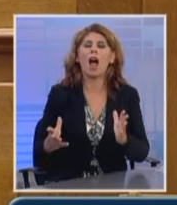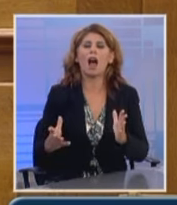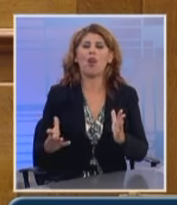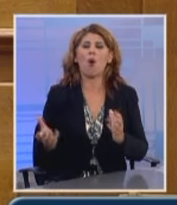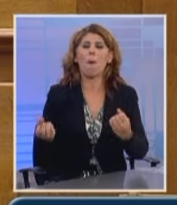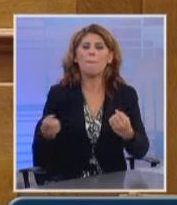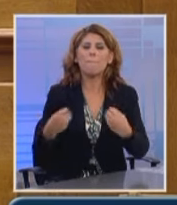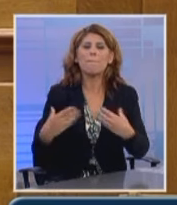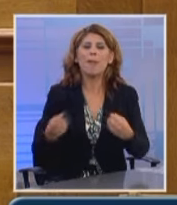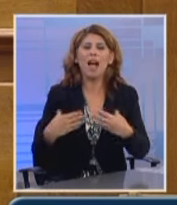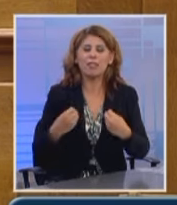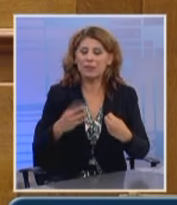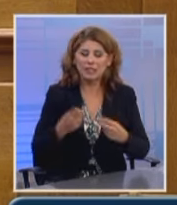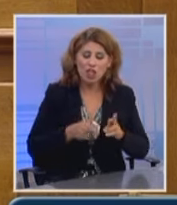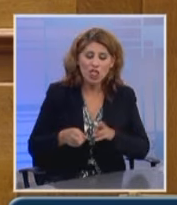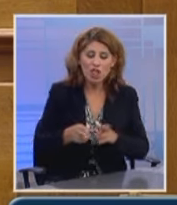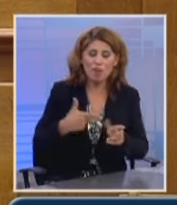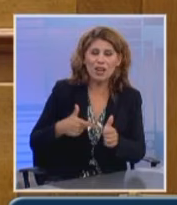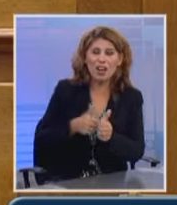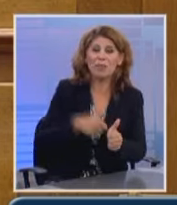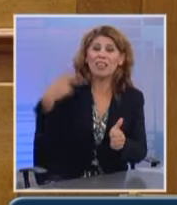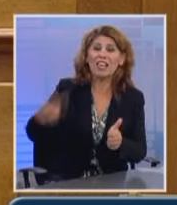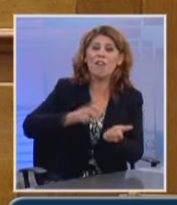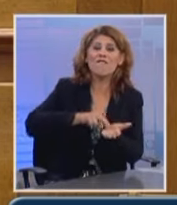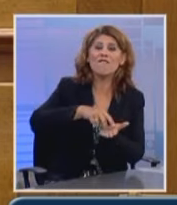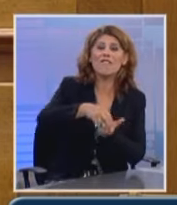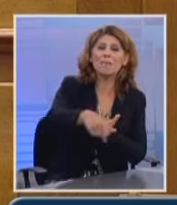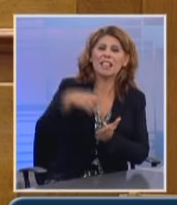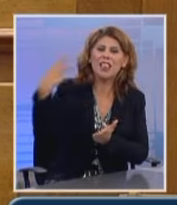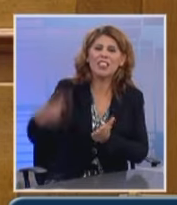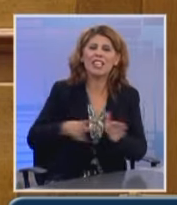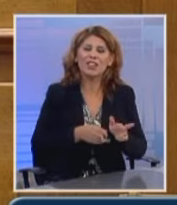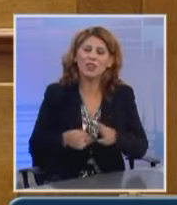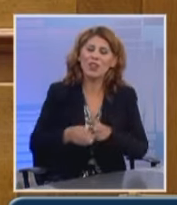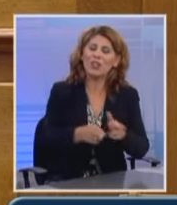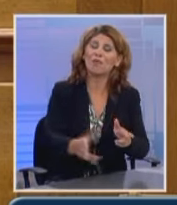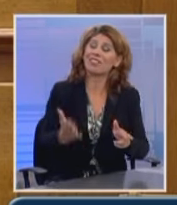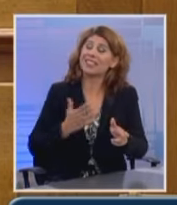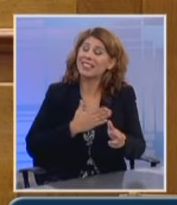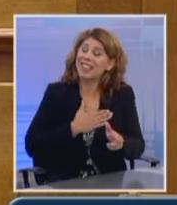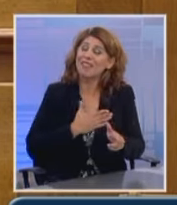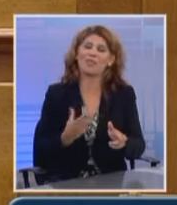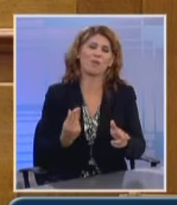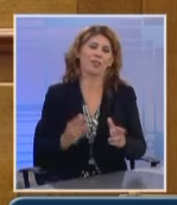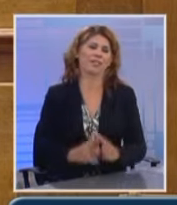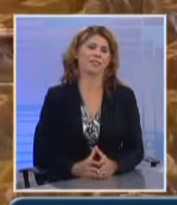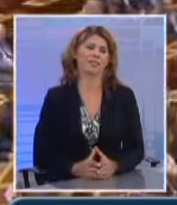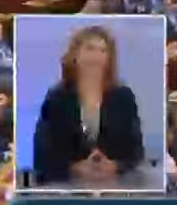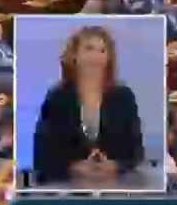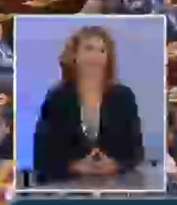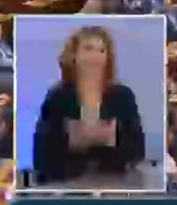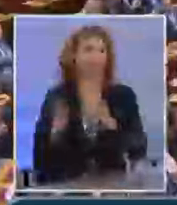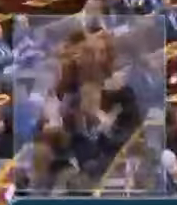μάθημα, τον δρόμο για να ακολουθήσουμε τα δικά σας βήματα στα δικά σας μονοπάτια. Και σας ευχαριστούμε θερμά.